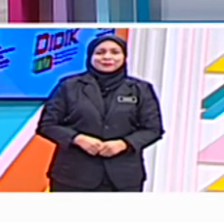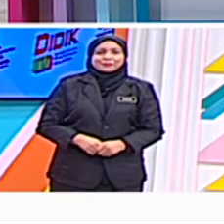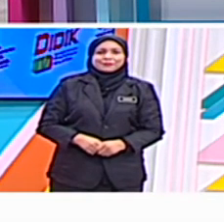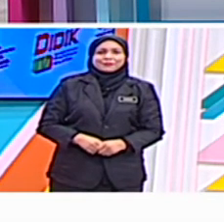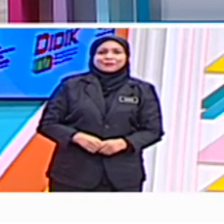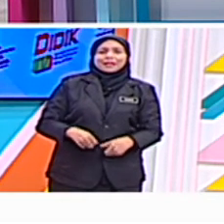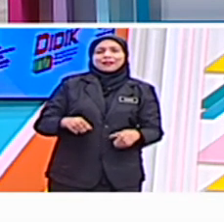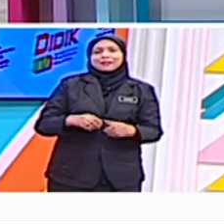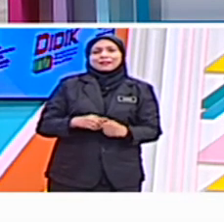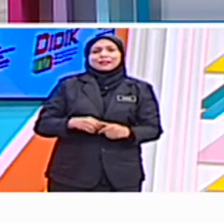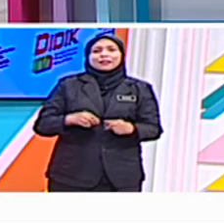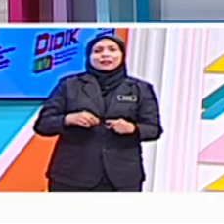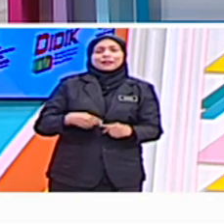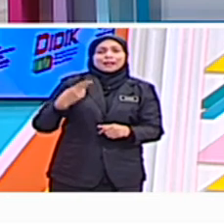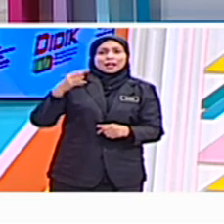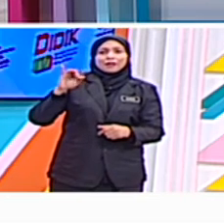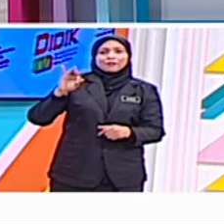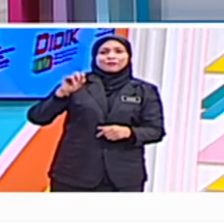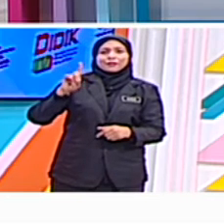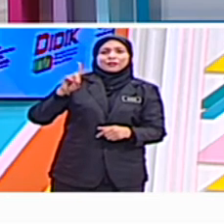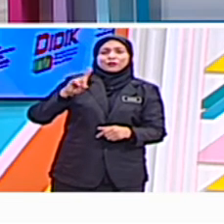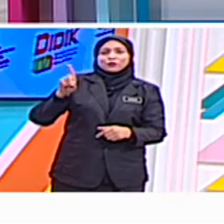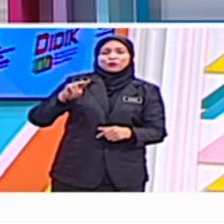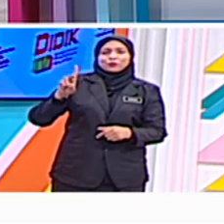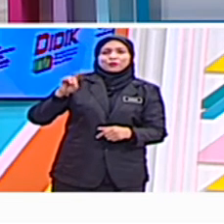dia jawab boleh atau tidak. Boleh. Hafizuddin, boleh tak Hafizuddin?